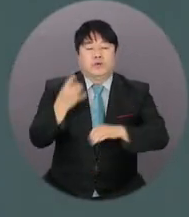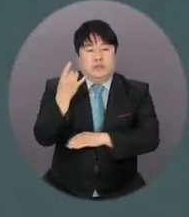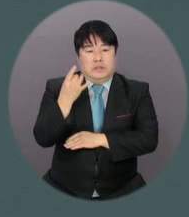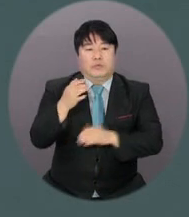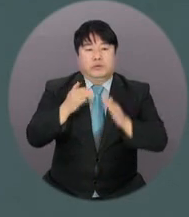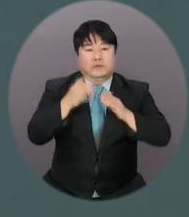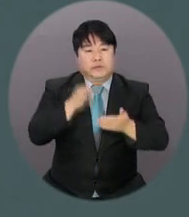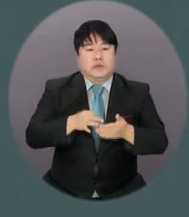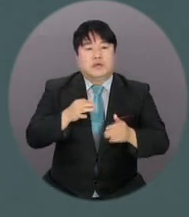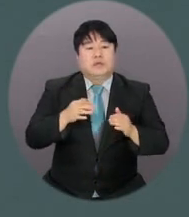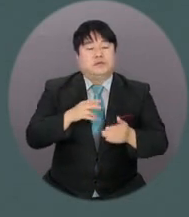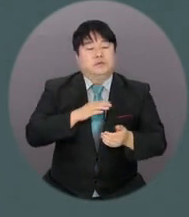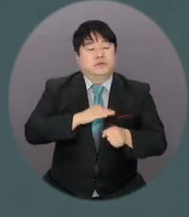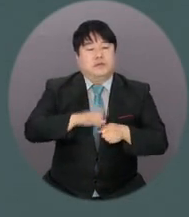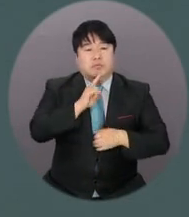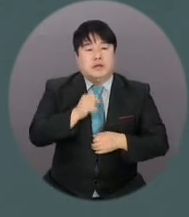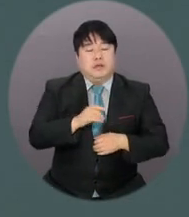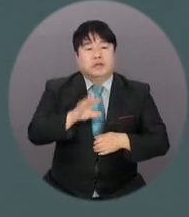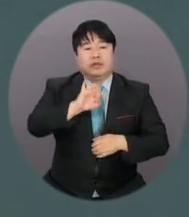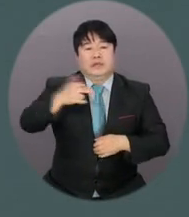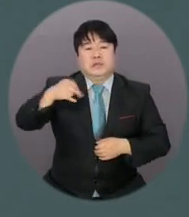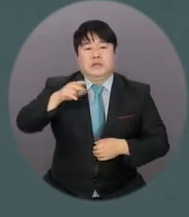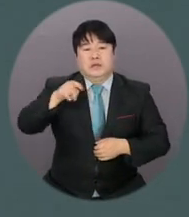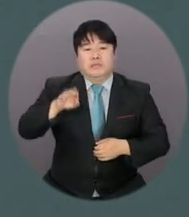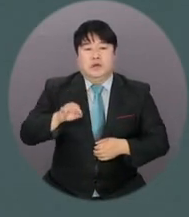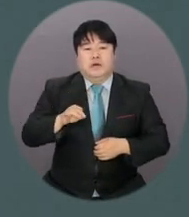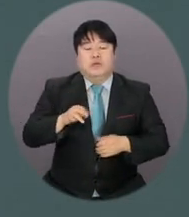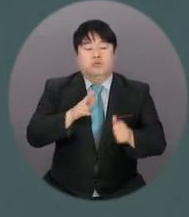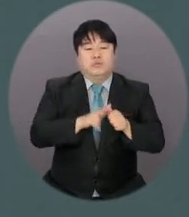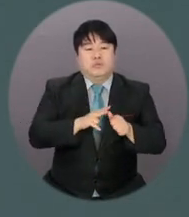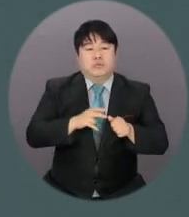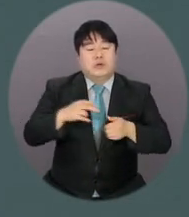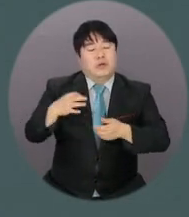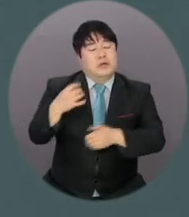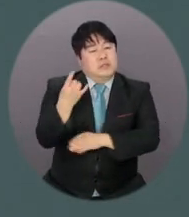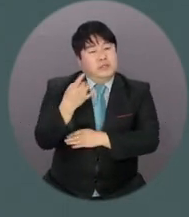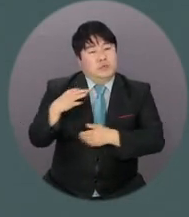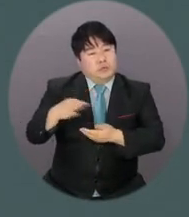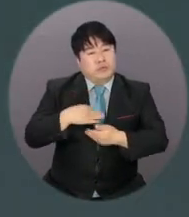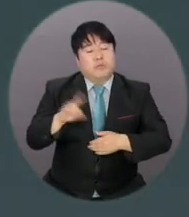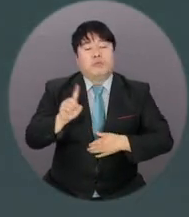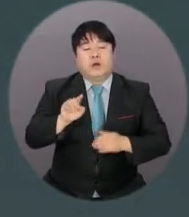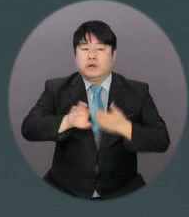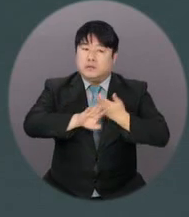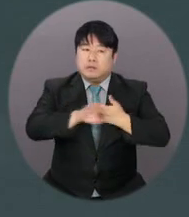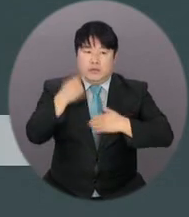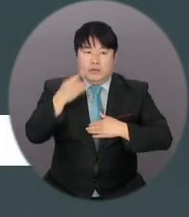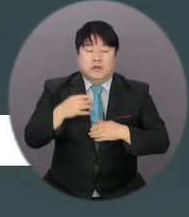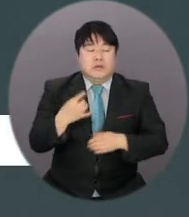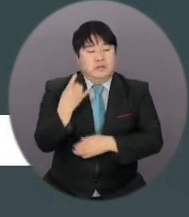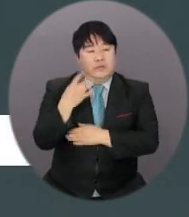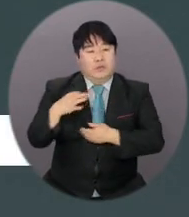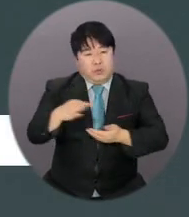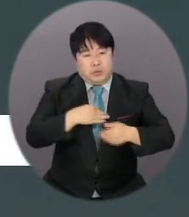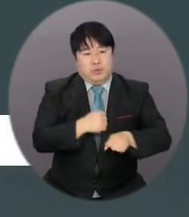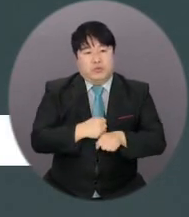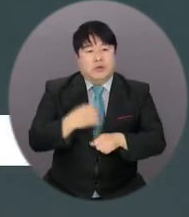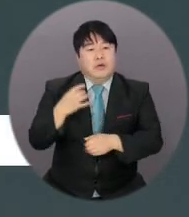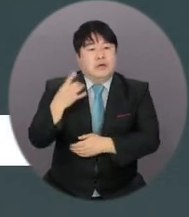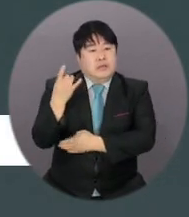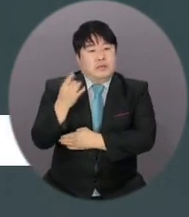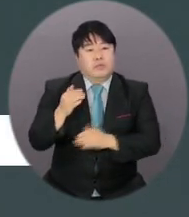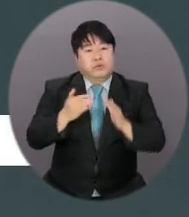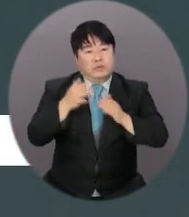제도 이야기 해보겠습니다 그 이재명 후보의 기본 소독제 과는 어떤 점이 다른 점이죠 기본소득 하고 기본 자산이